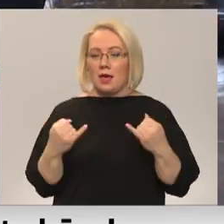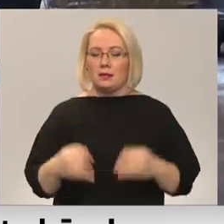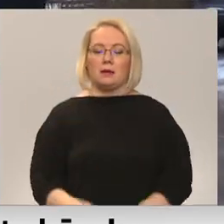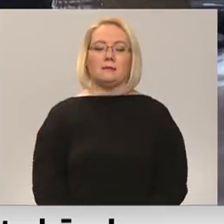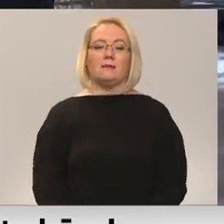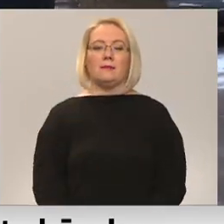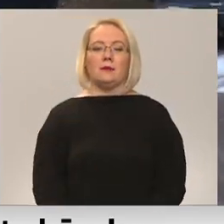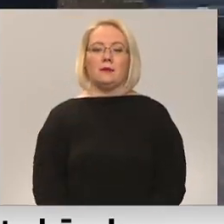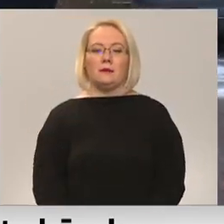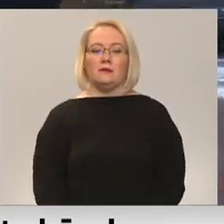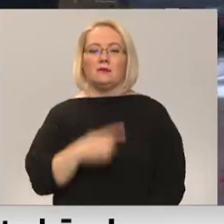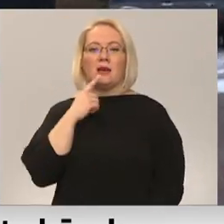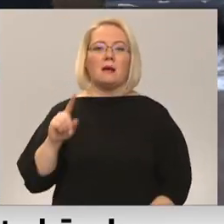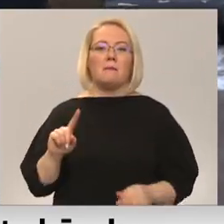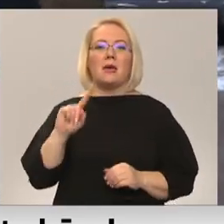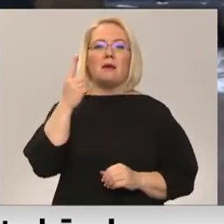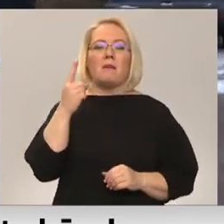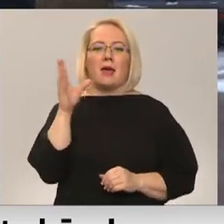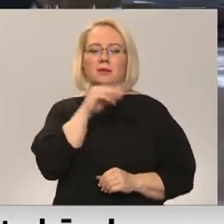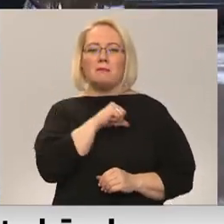labākā. Visa egle tava.